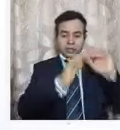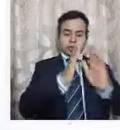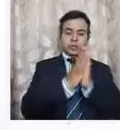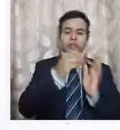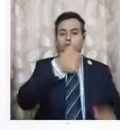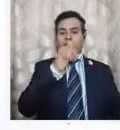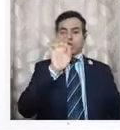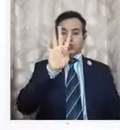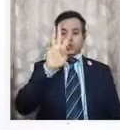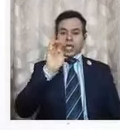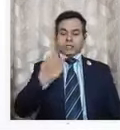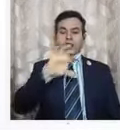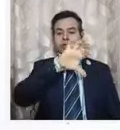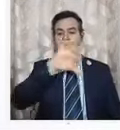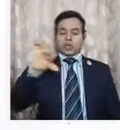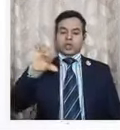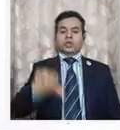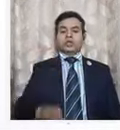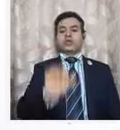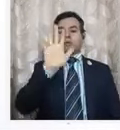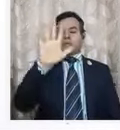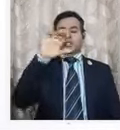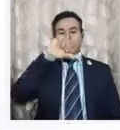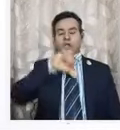296,365 জন, বর্তমানে কোয়ারেন্টাইনে আছেন